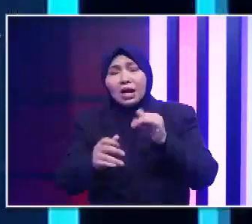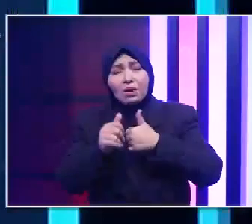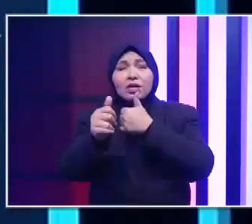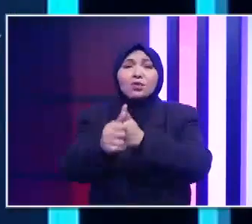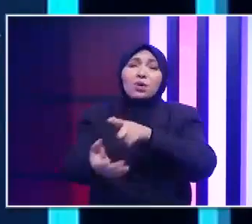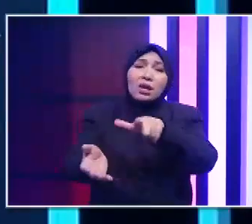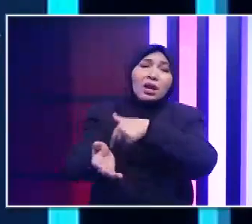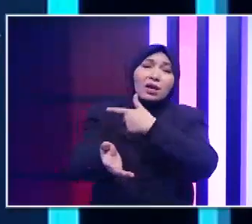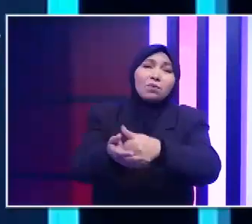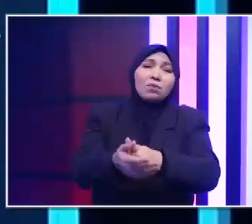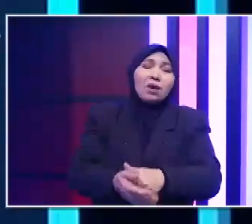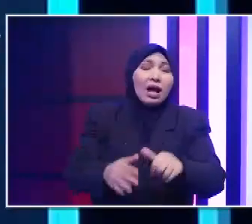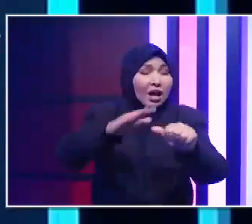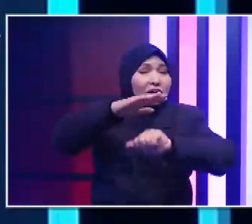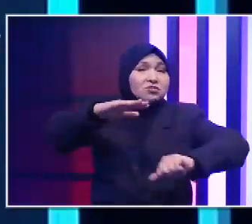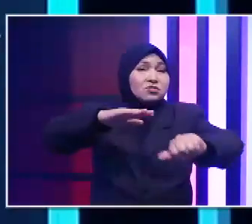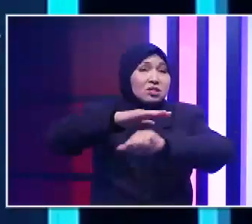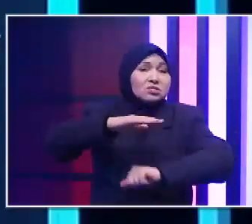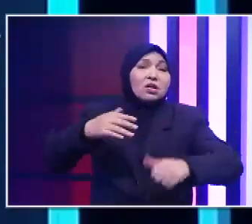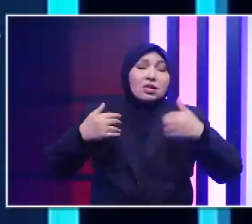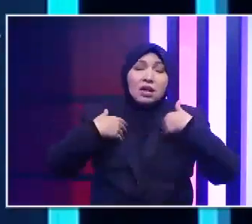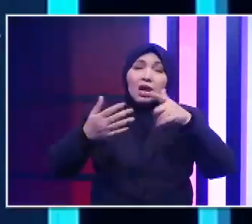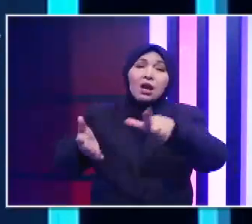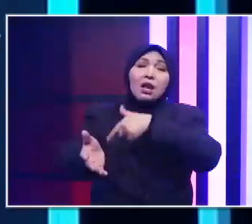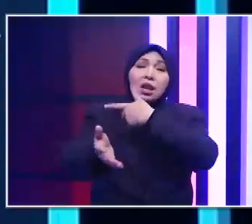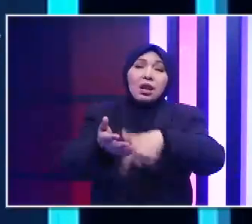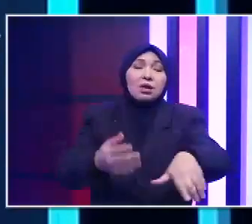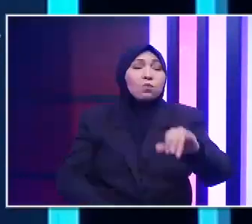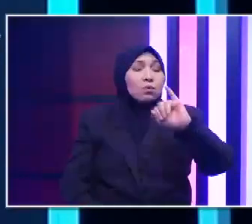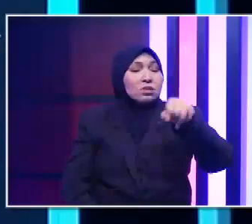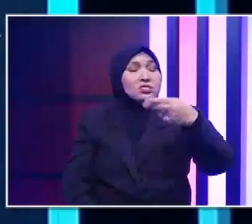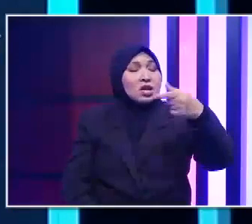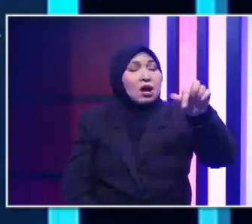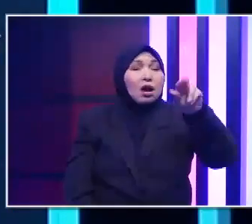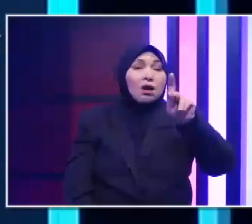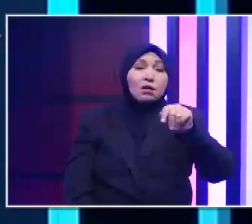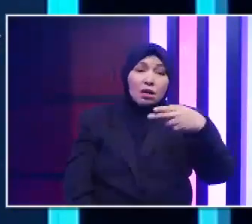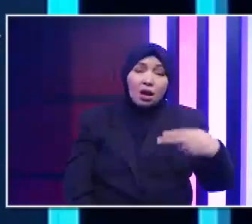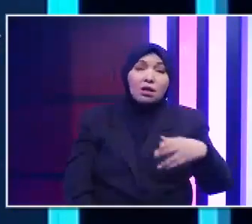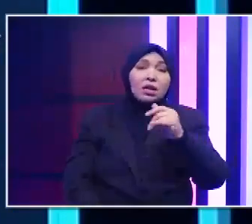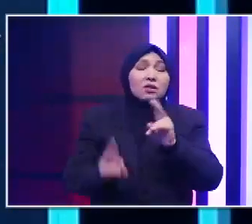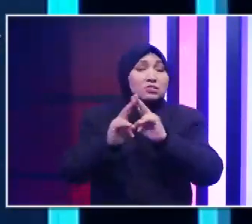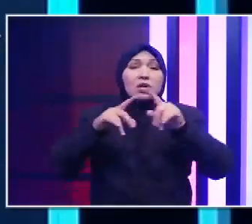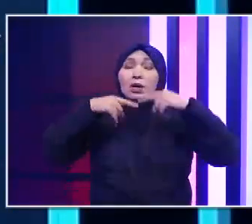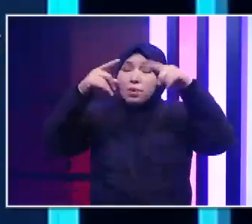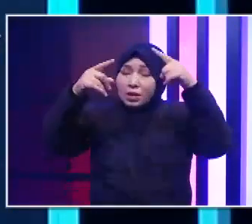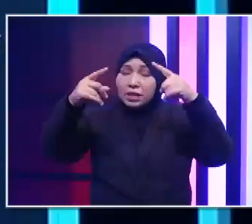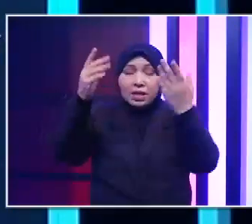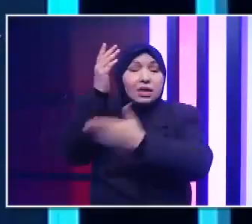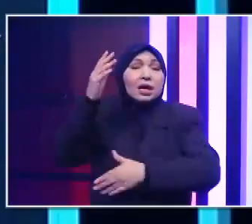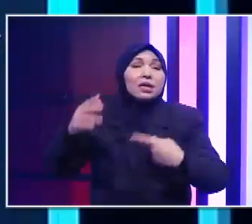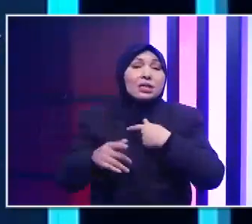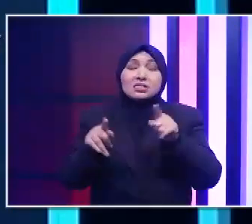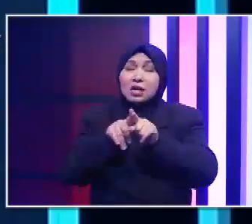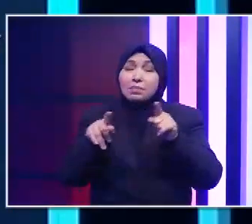lagunya asasnya ini dia adalah lagu-lagu jiharkah Iya takutnya kan lagu yang sangat populer di negara kita masih lagu